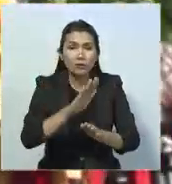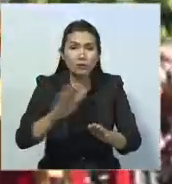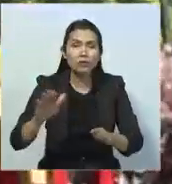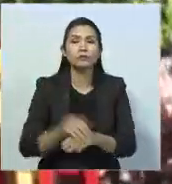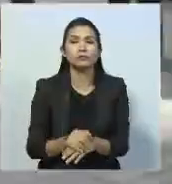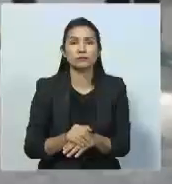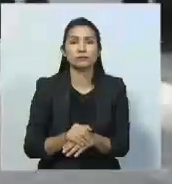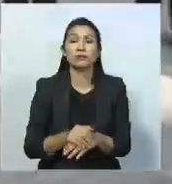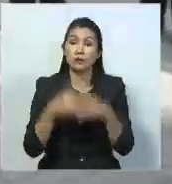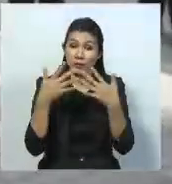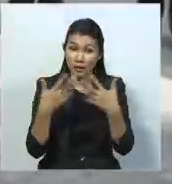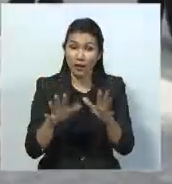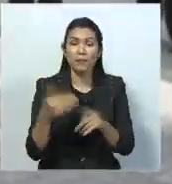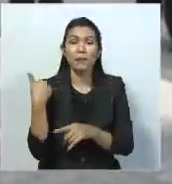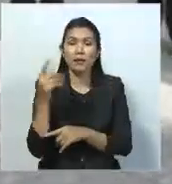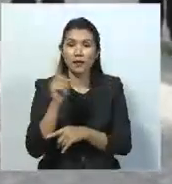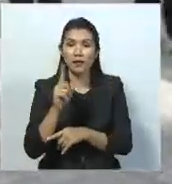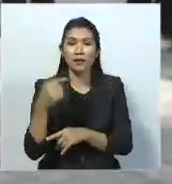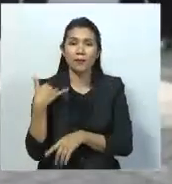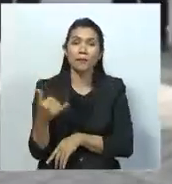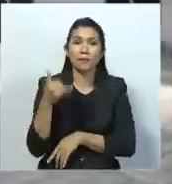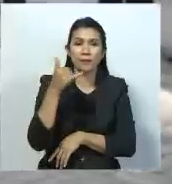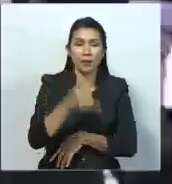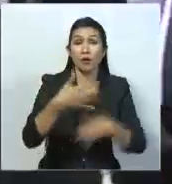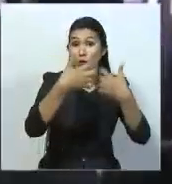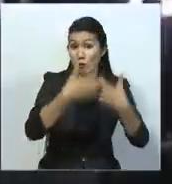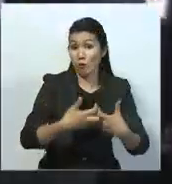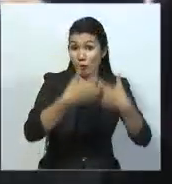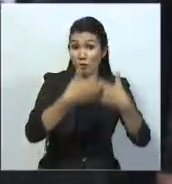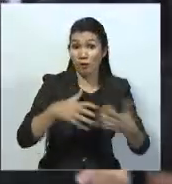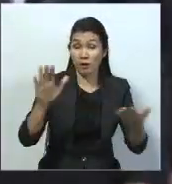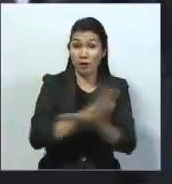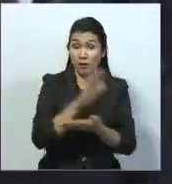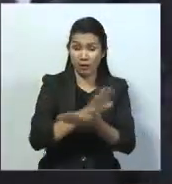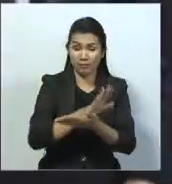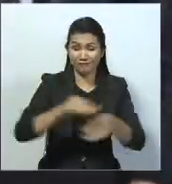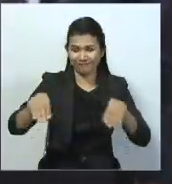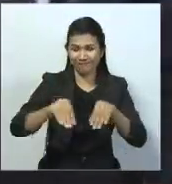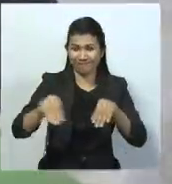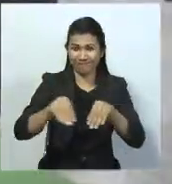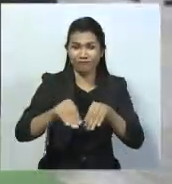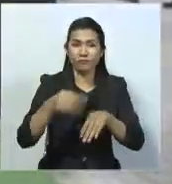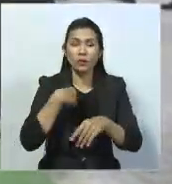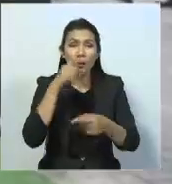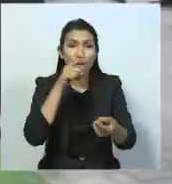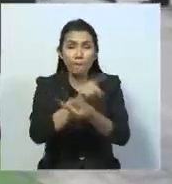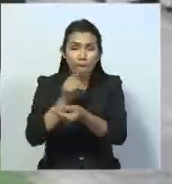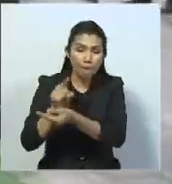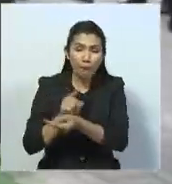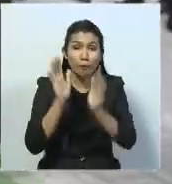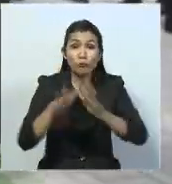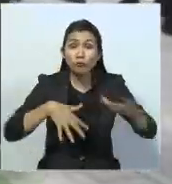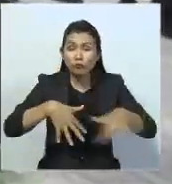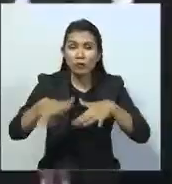ค่ะจากนั้นค่ะได้มีการเดินทางต่อมายังโรงงานกระดาษซึ่งอยู่บริเวณใกล้เคียงกันค่ะเพื่อพบปะกับประชาชน